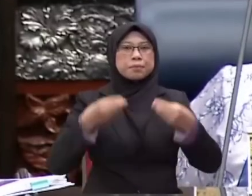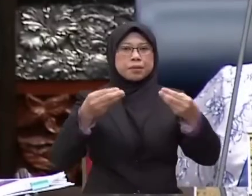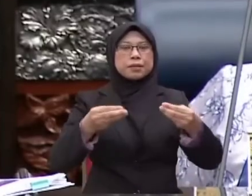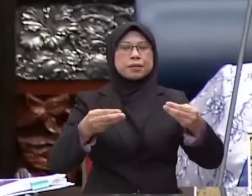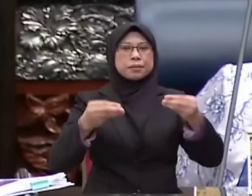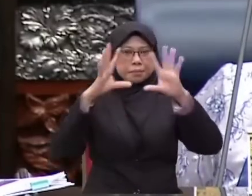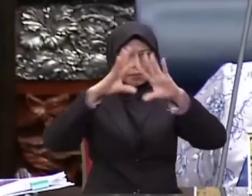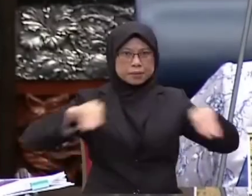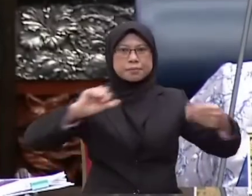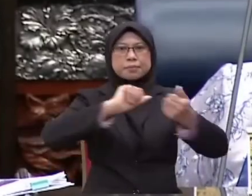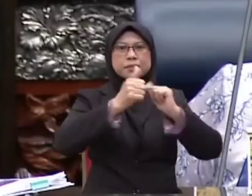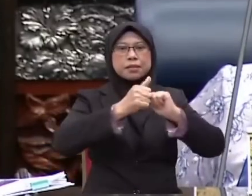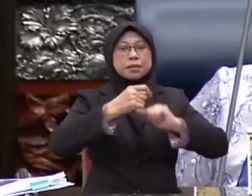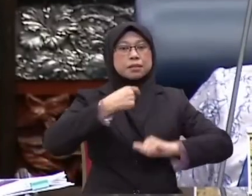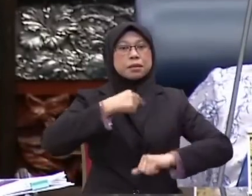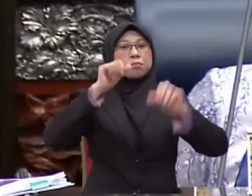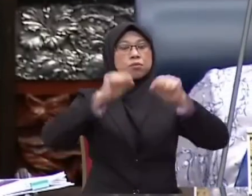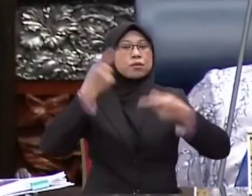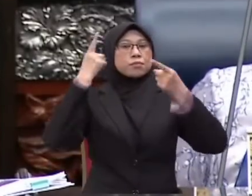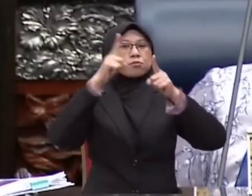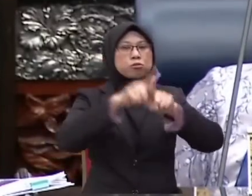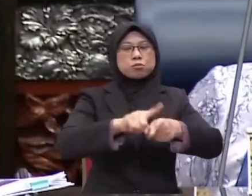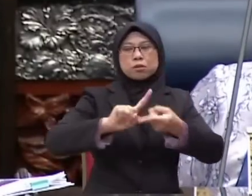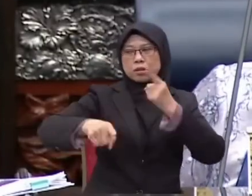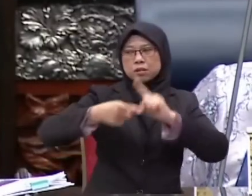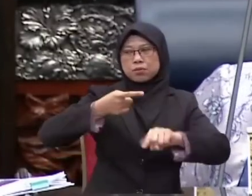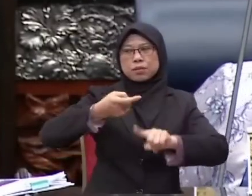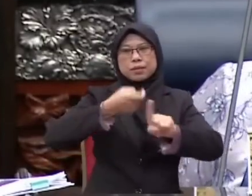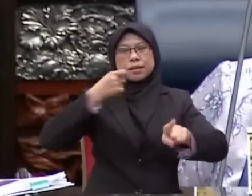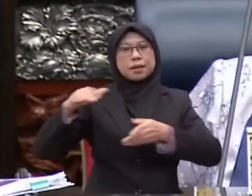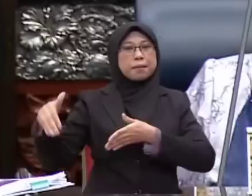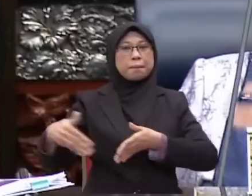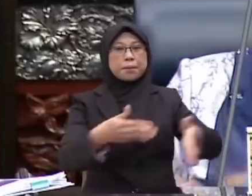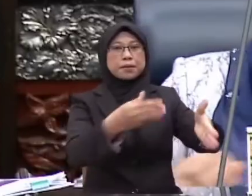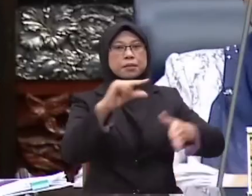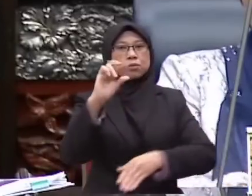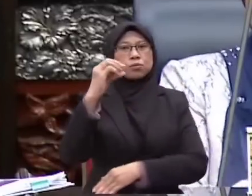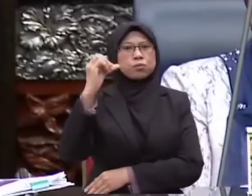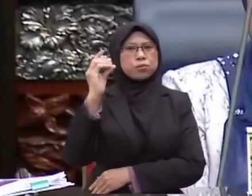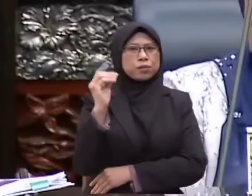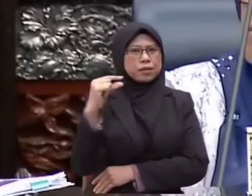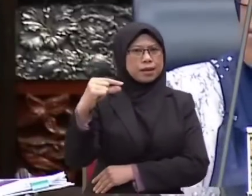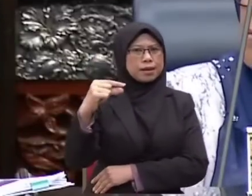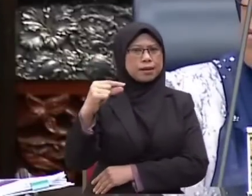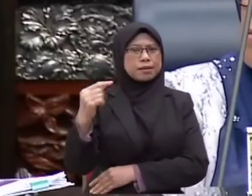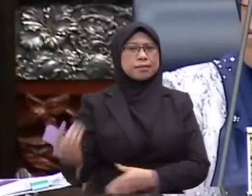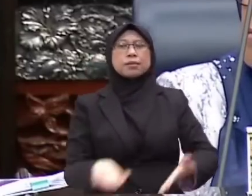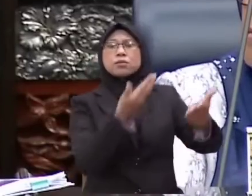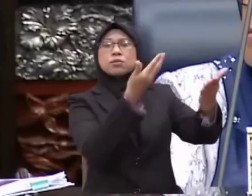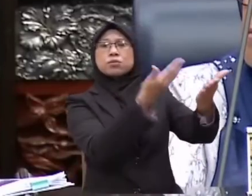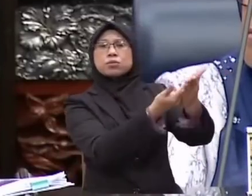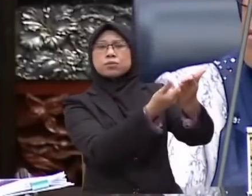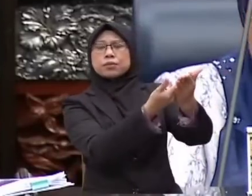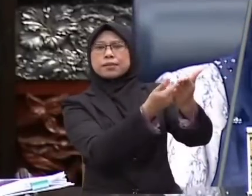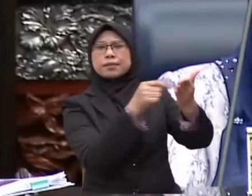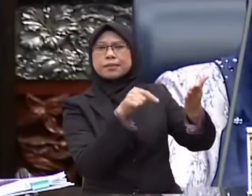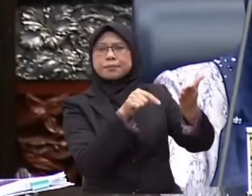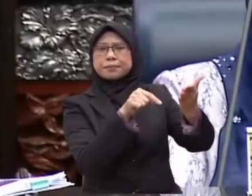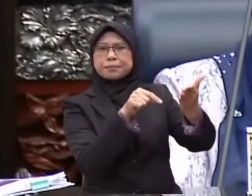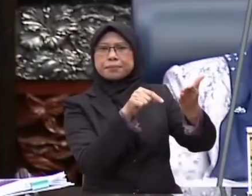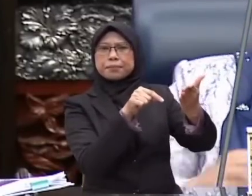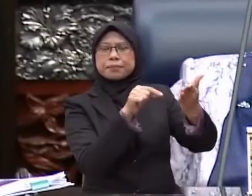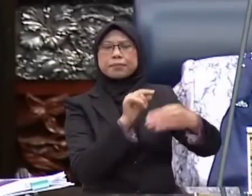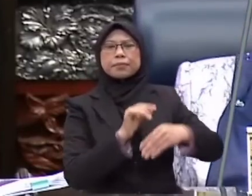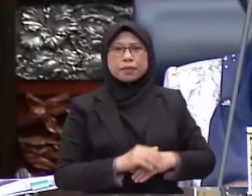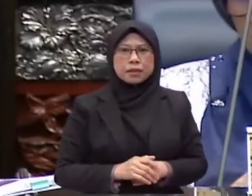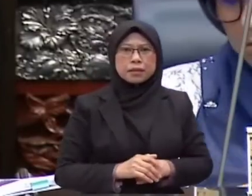Dewan ini. Saya boleh bersetuju dengan rakan saya daripada Pasir Gudang supaya usul ini yang berbunyi